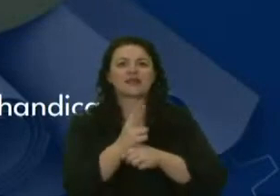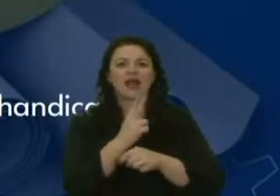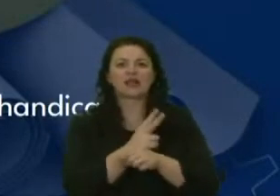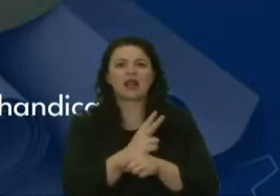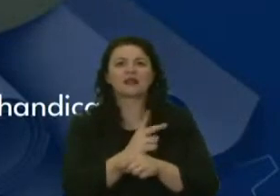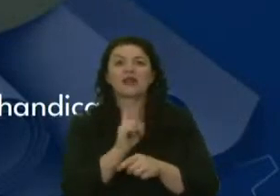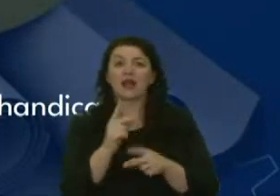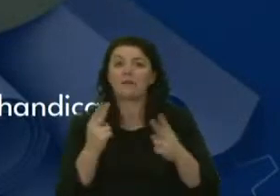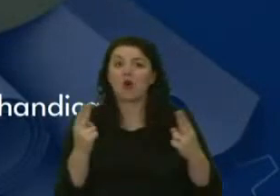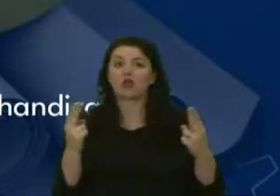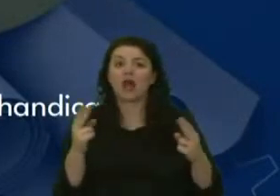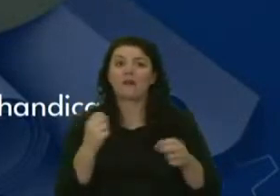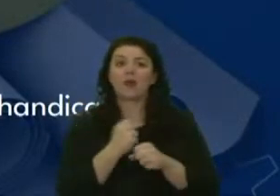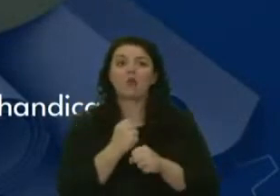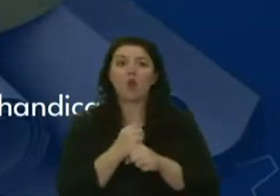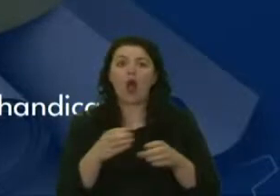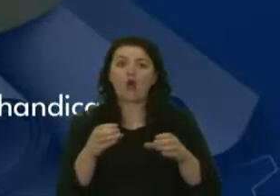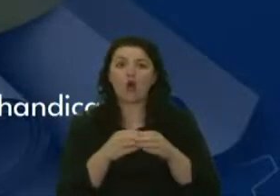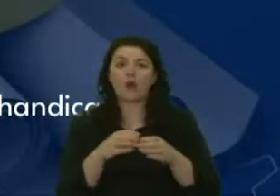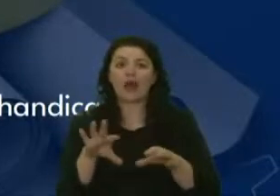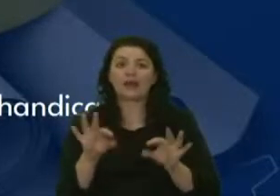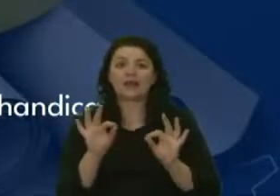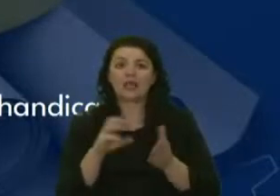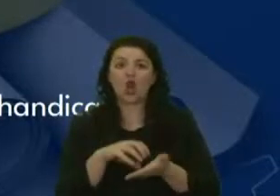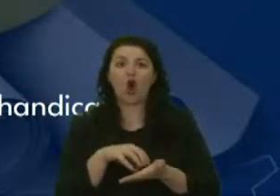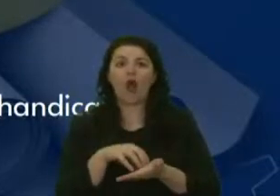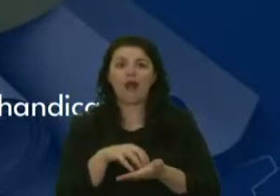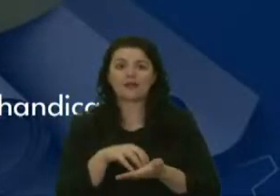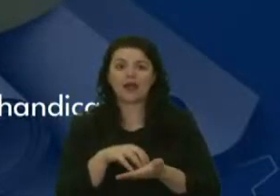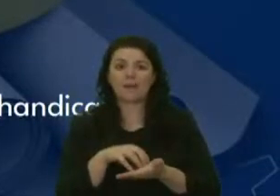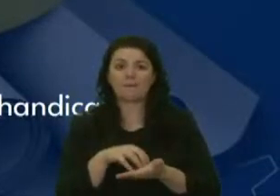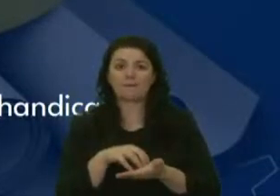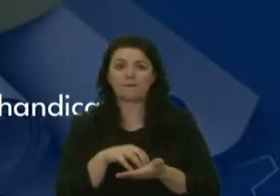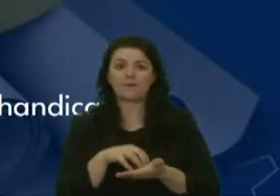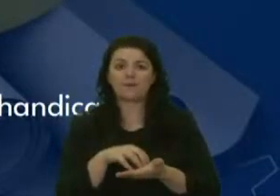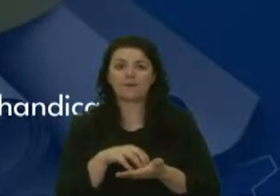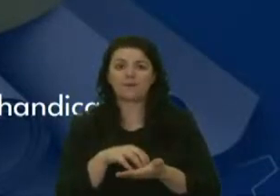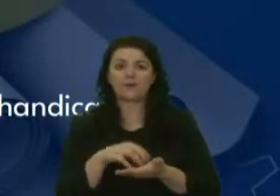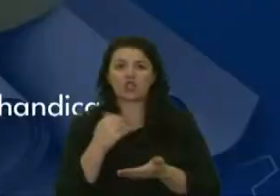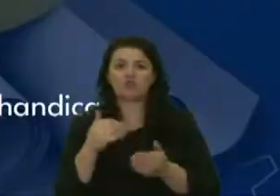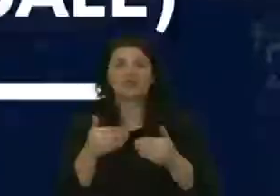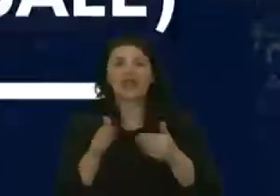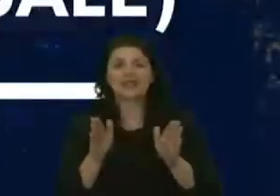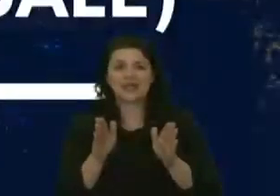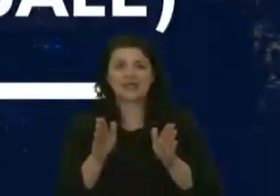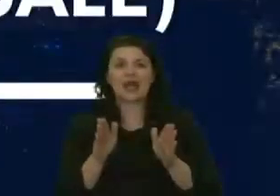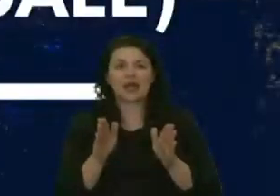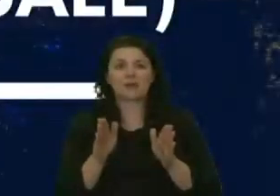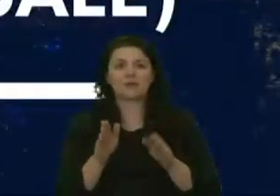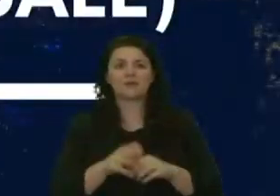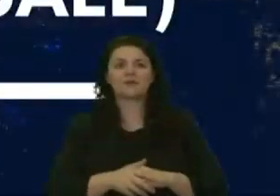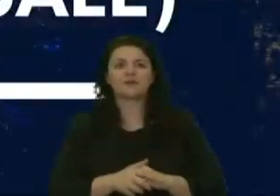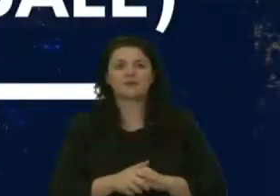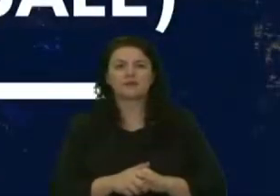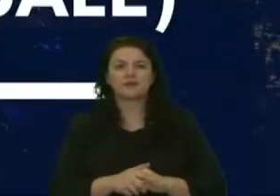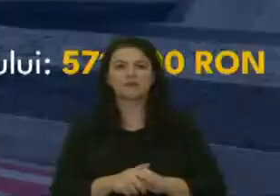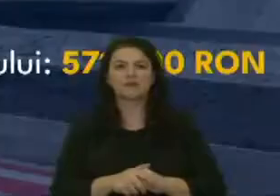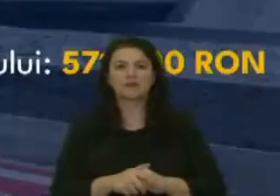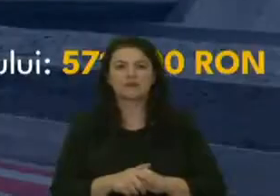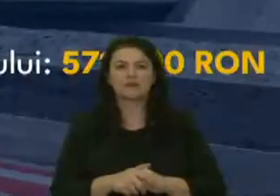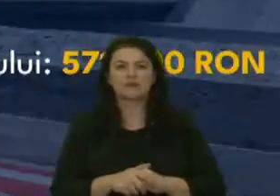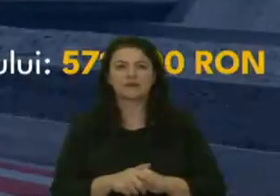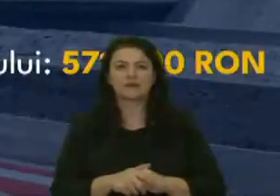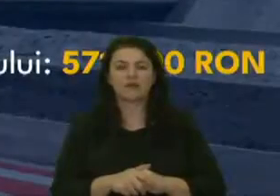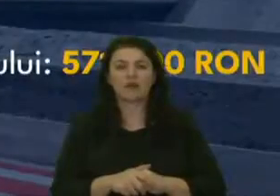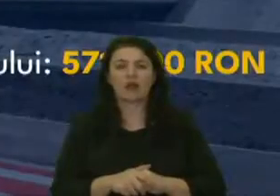domeniu dar Important este că prin munca comună am găsit și locația ideală și deschiderea pentru implementarea unui asemenea proiect